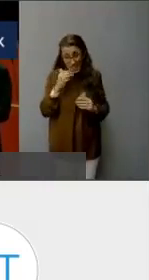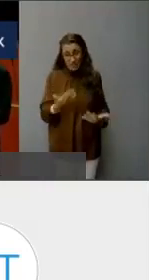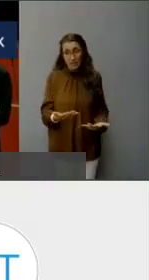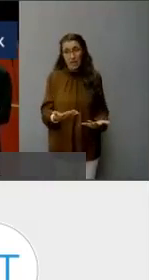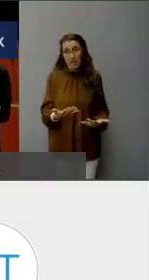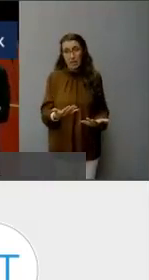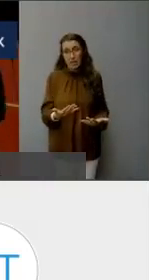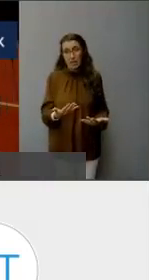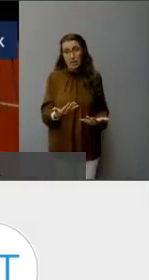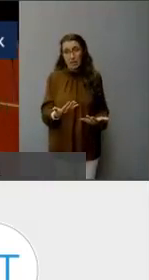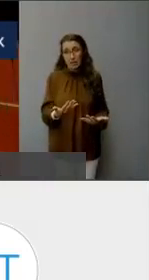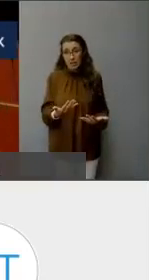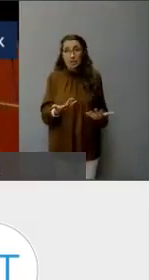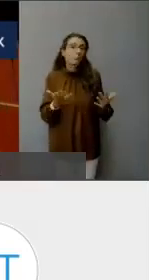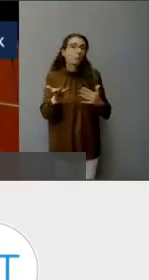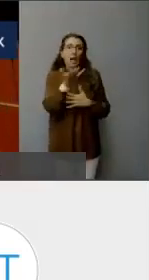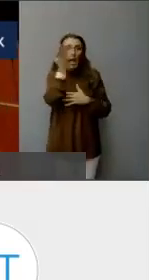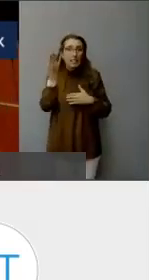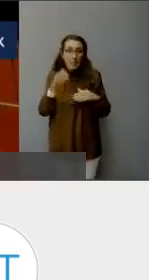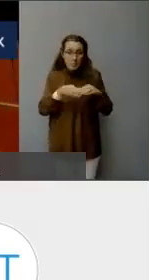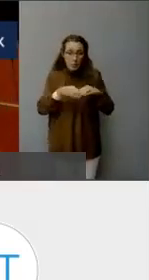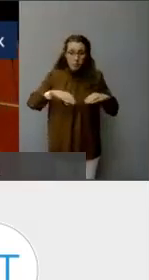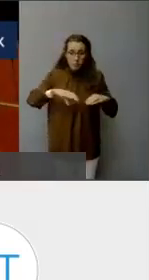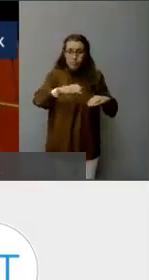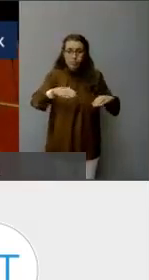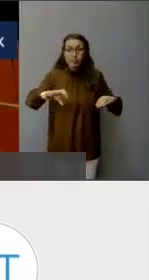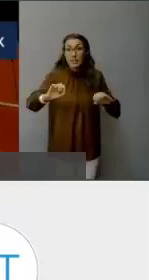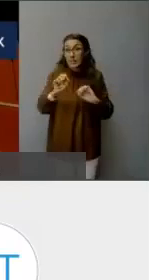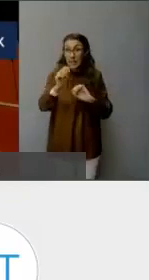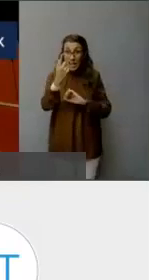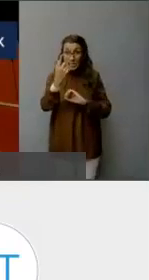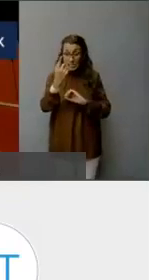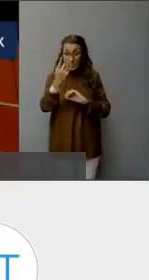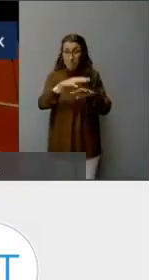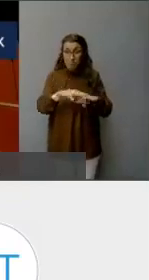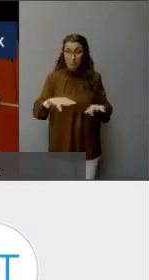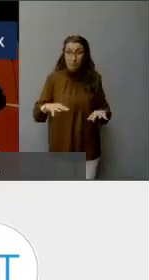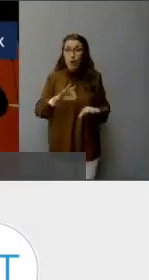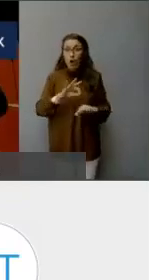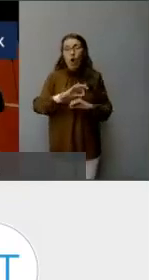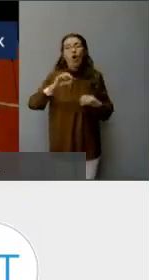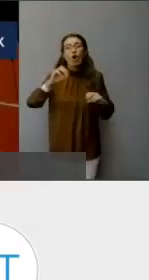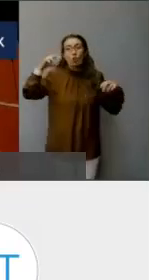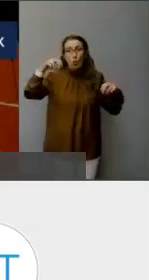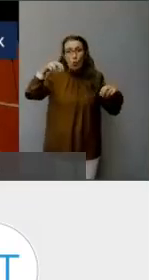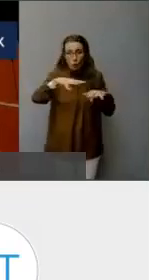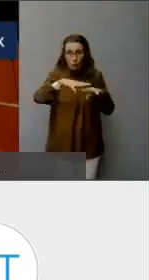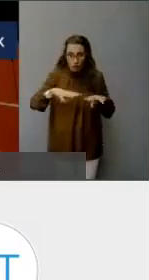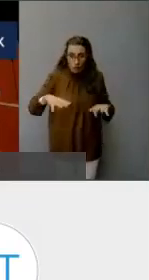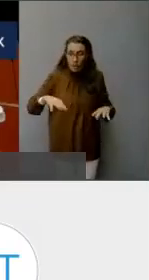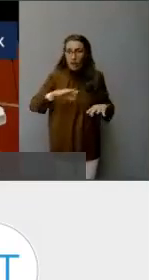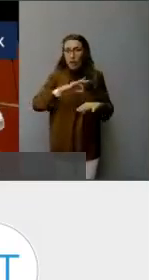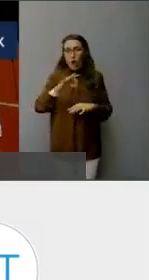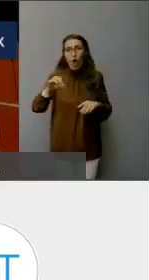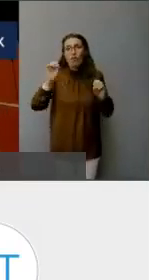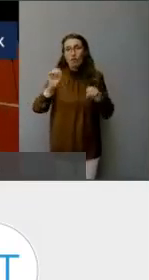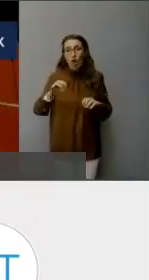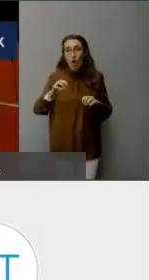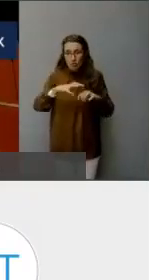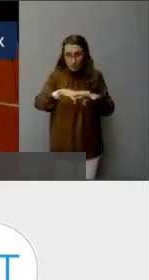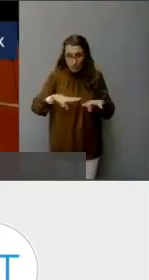consentire l'allaccio degli edifici esistenti senza oneri di allaccio cioè in parole povere ci sono gli edifici esistenti